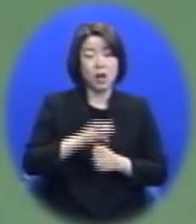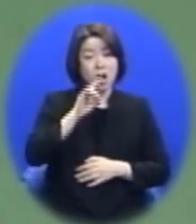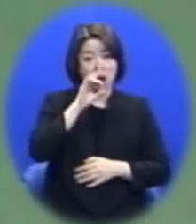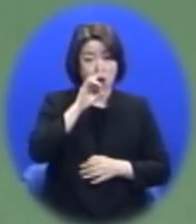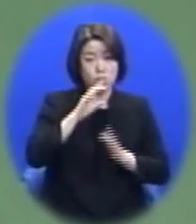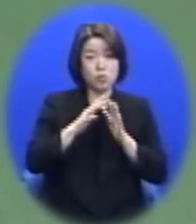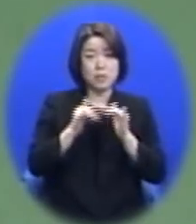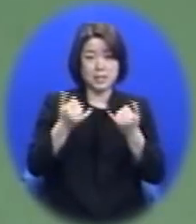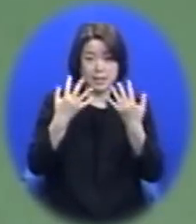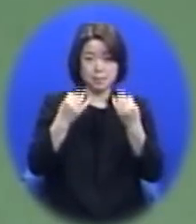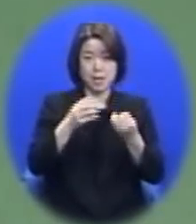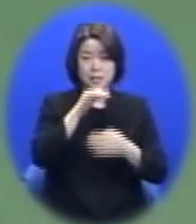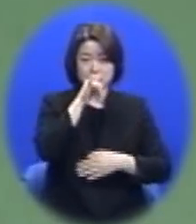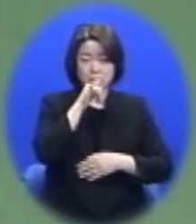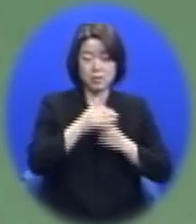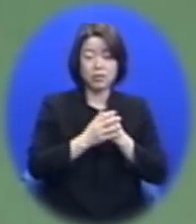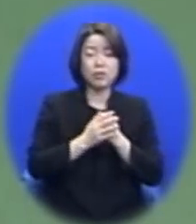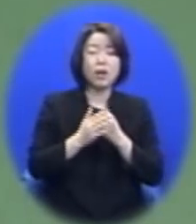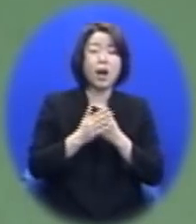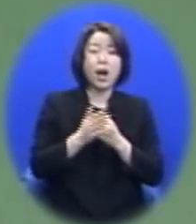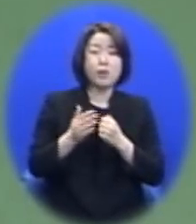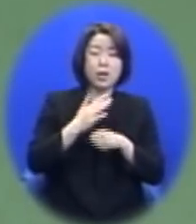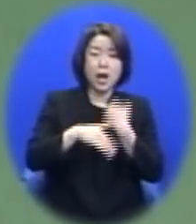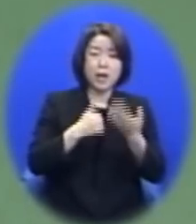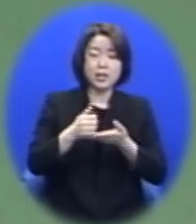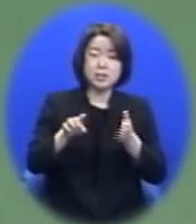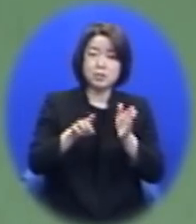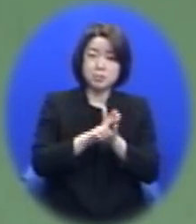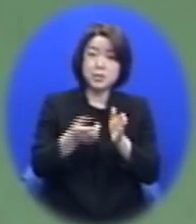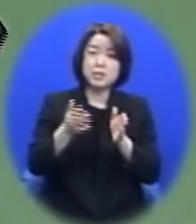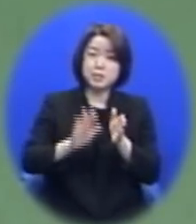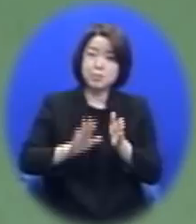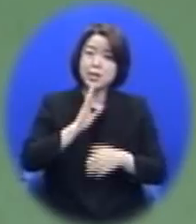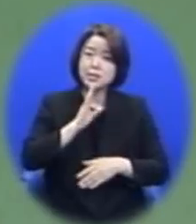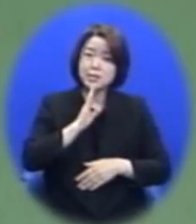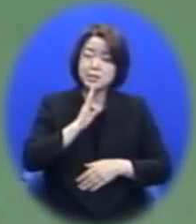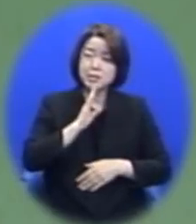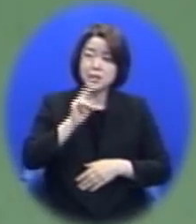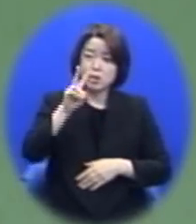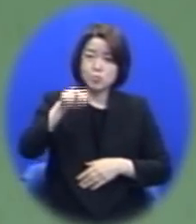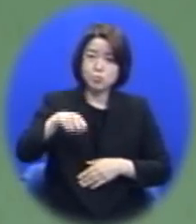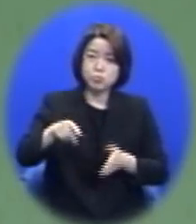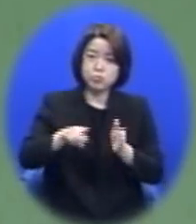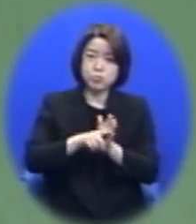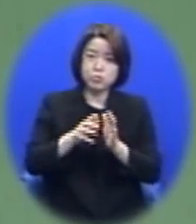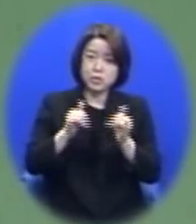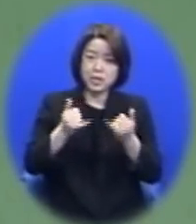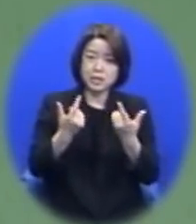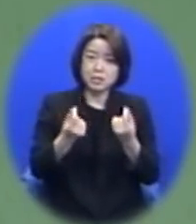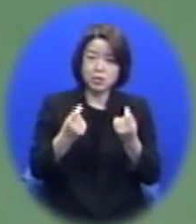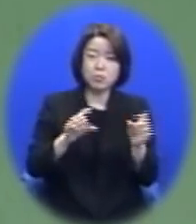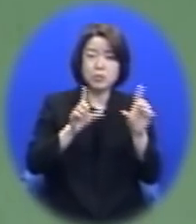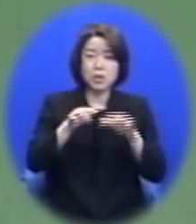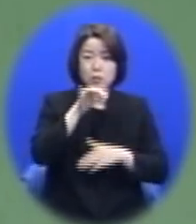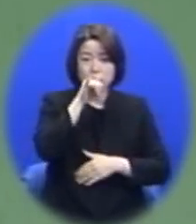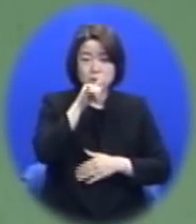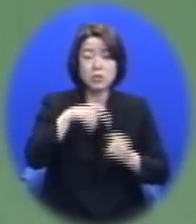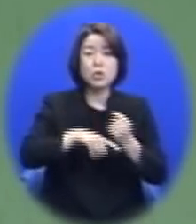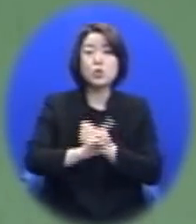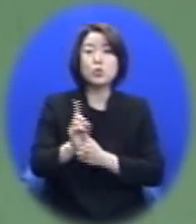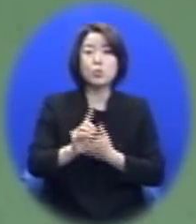궁금해하시는 분들이 많습니다. 그래서 하나님을 믿는다고 하면서 실제로는 무신론자처럼 삽니다. 이유는